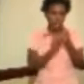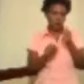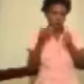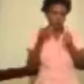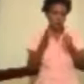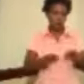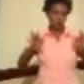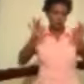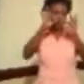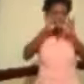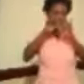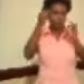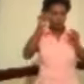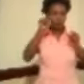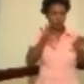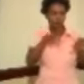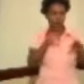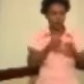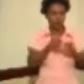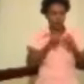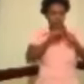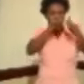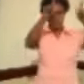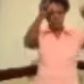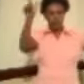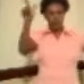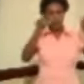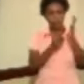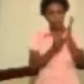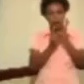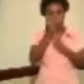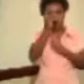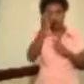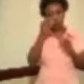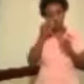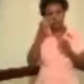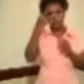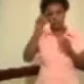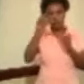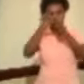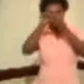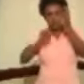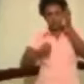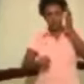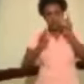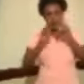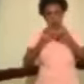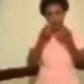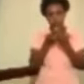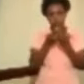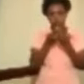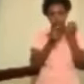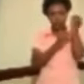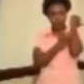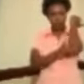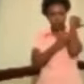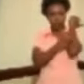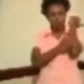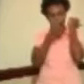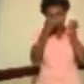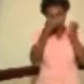ports. Bon, grand projet, par exemple, un projet économique du développement du Grand Sud. Pensez que, et c'est un projet privé,